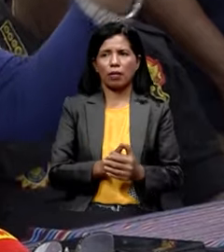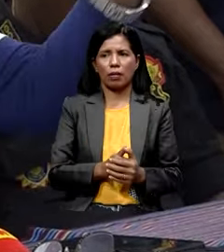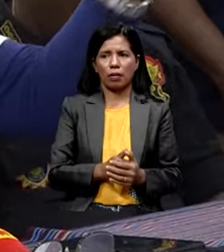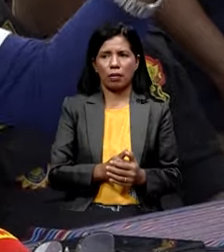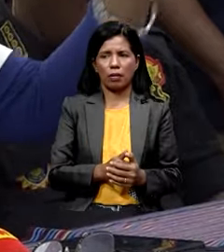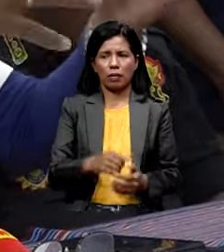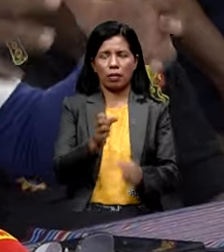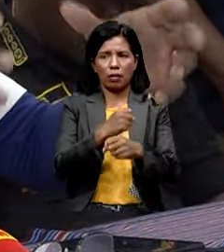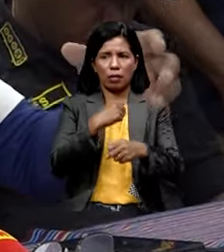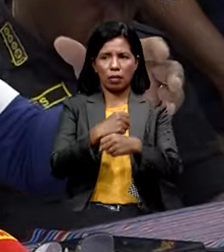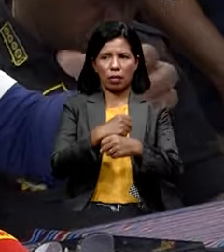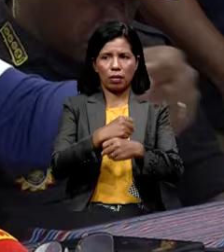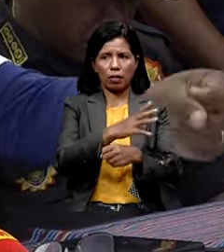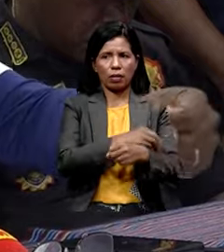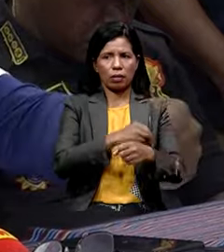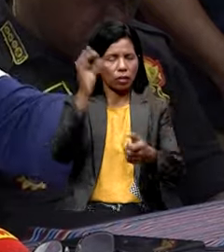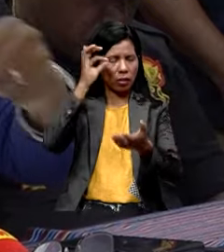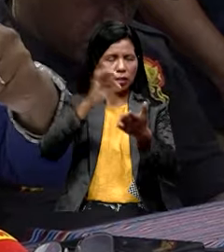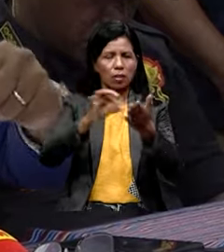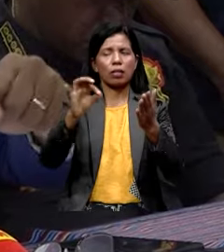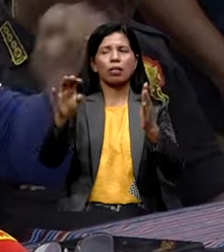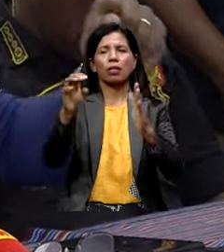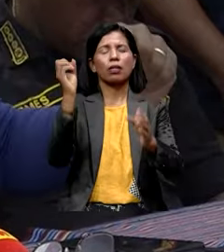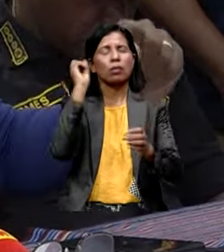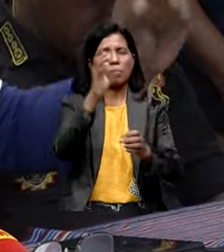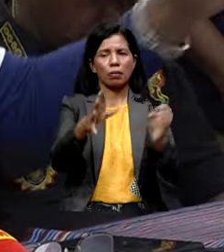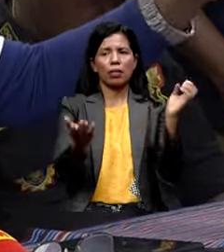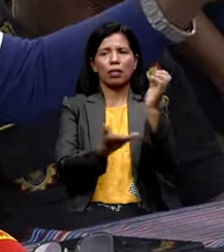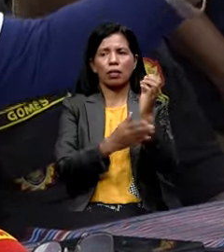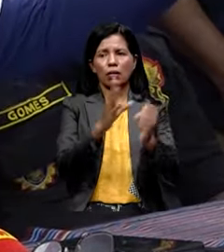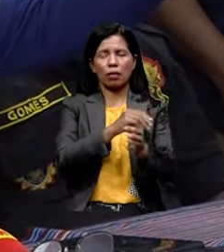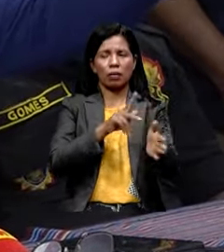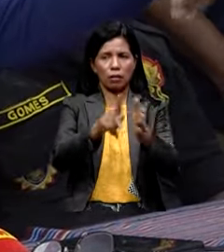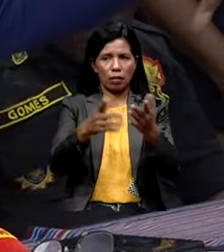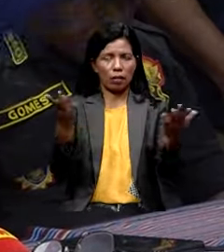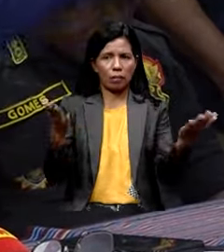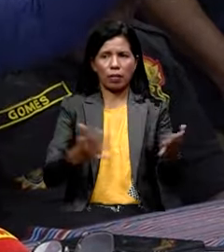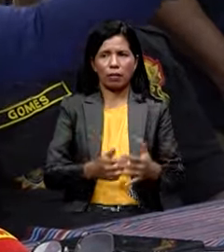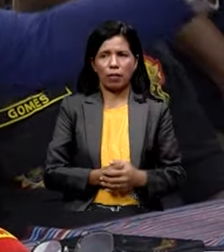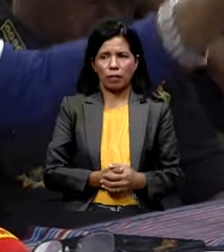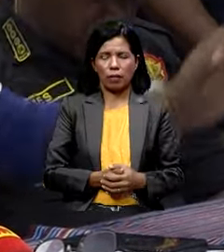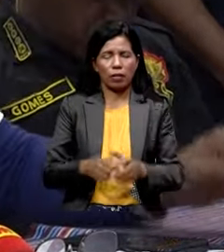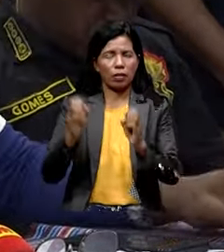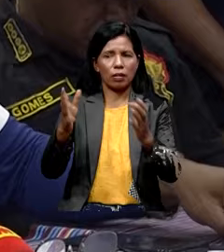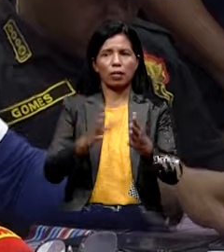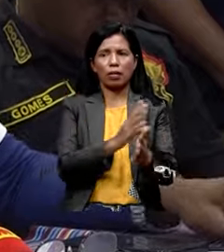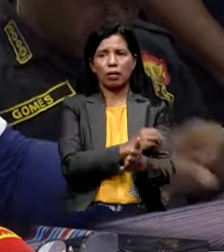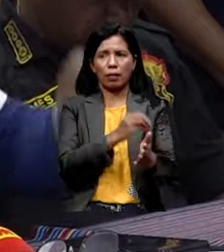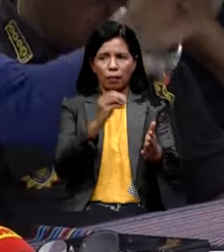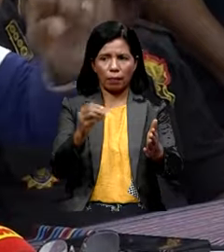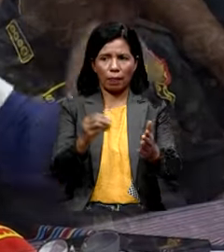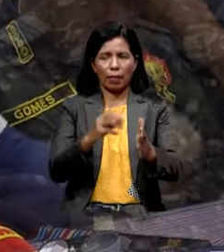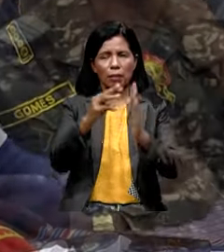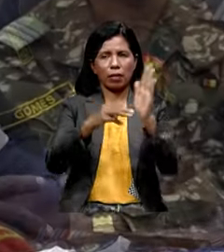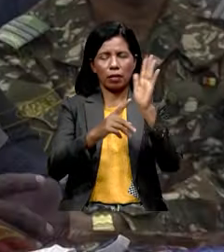liman para se dunir tuir. Se quiser estar de baco ele nebe, tudo é nebe, tá é nebe, o é nebe, só é nebe. Ainda nem para a média para